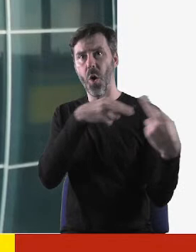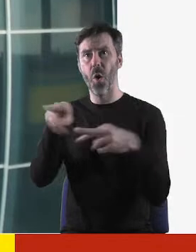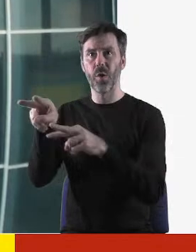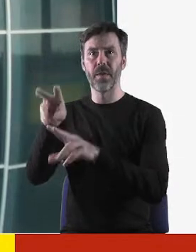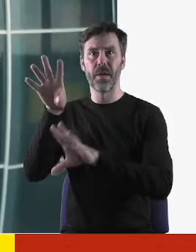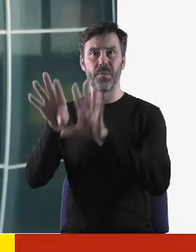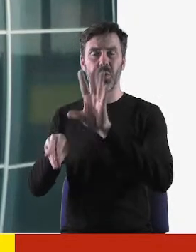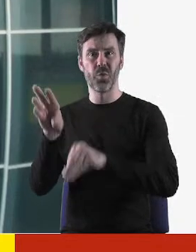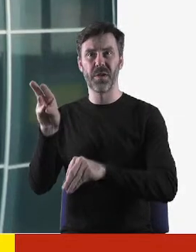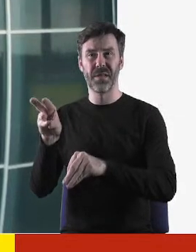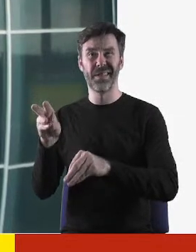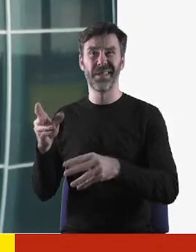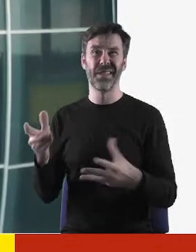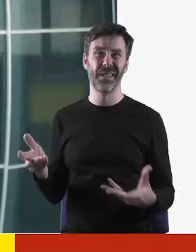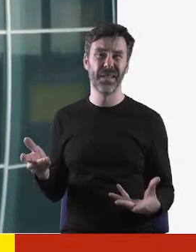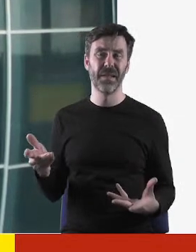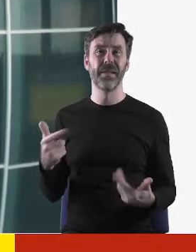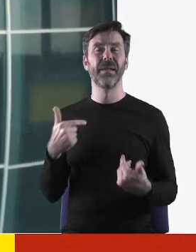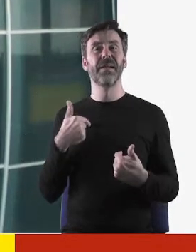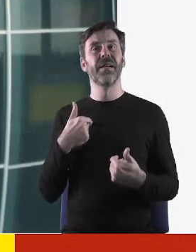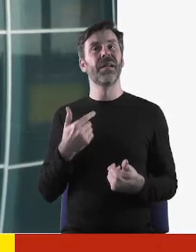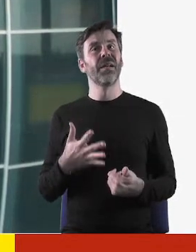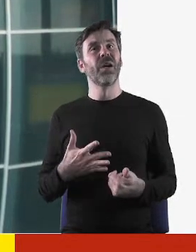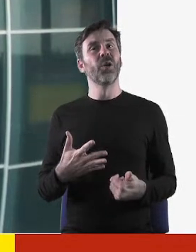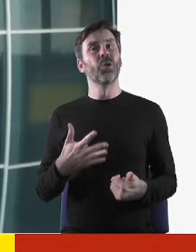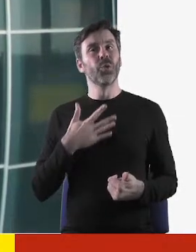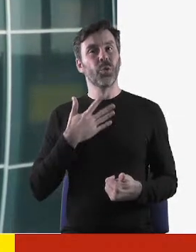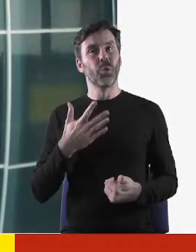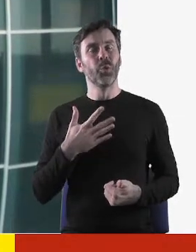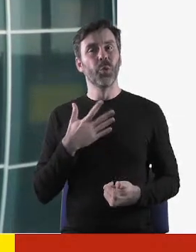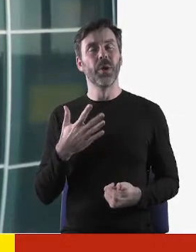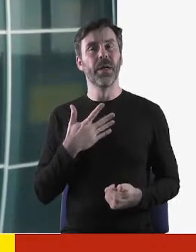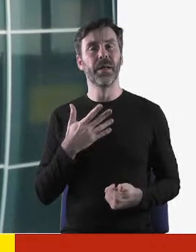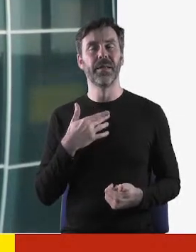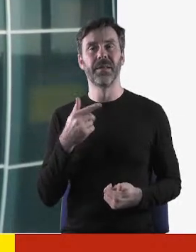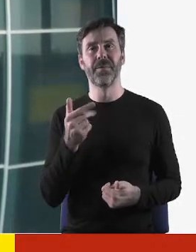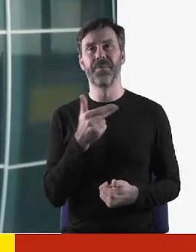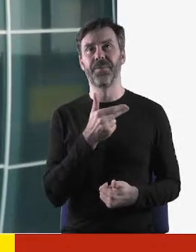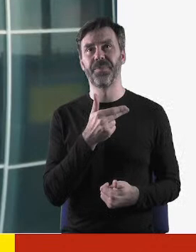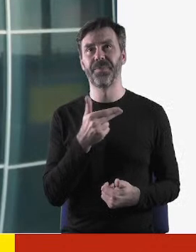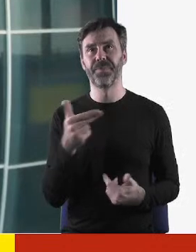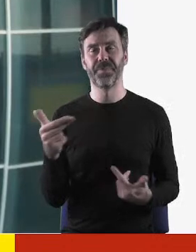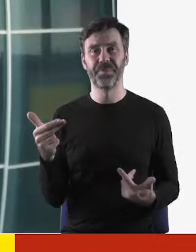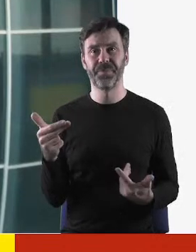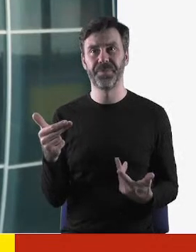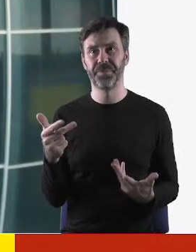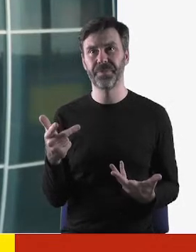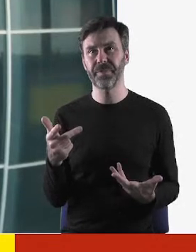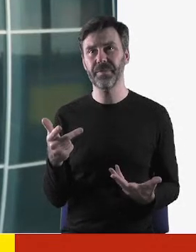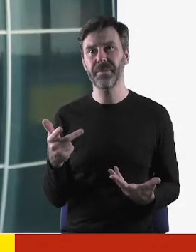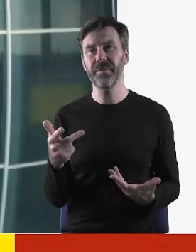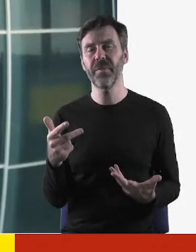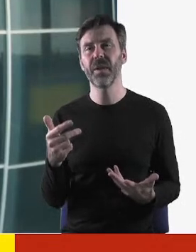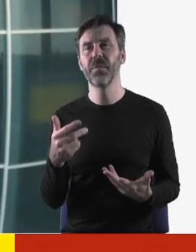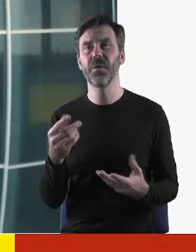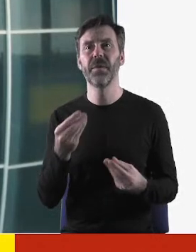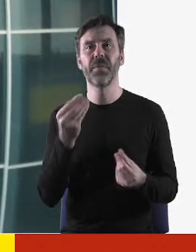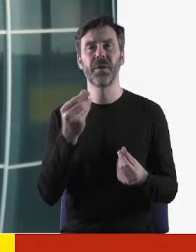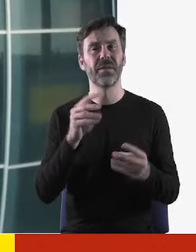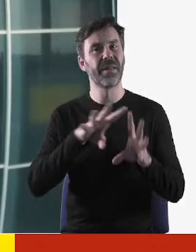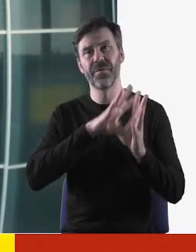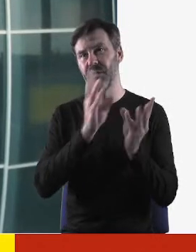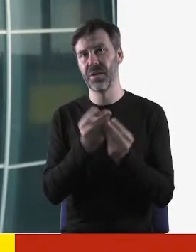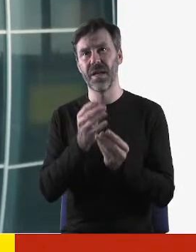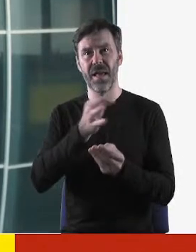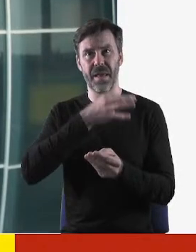budżetu. Z mojego punktu widzenia akurat ta tematyka jest absolutnie studnią bez dna. Może to dać wszystkie pieniądze i dziwię się, że